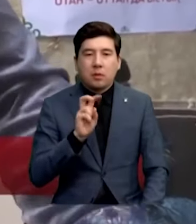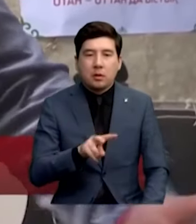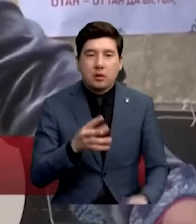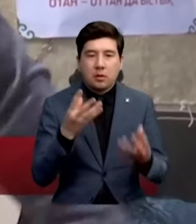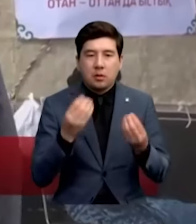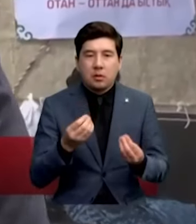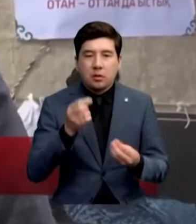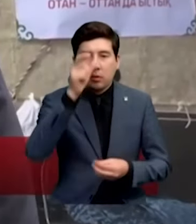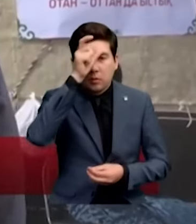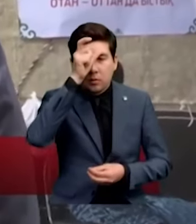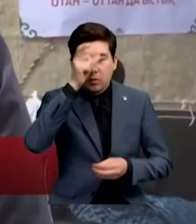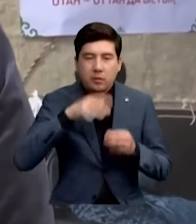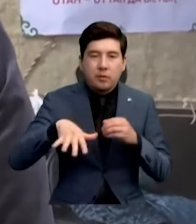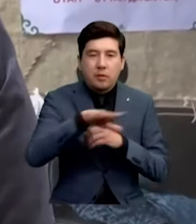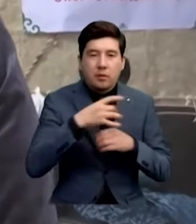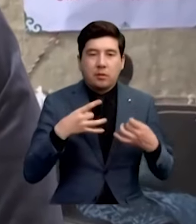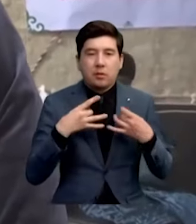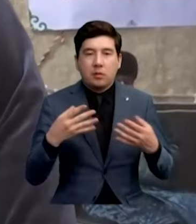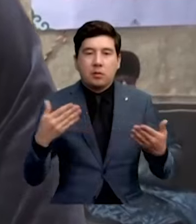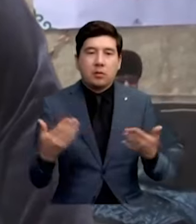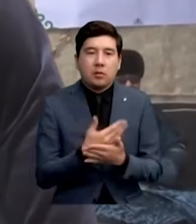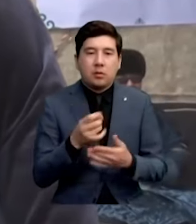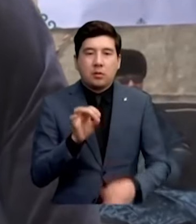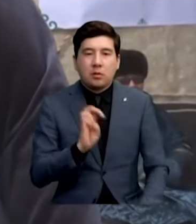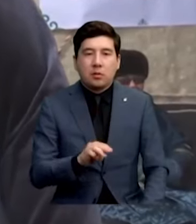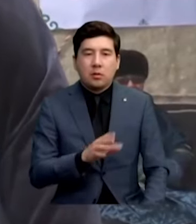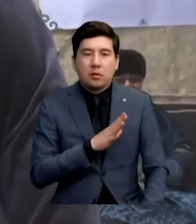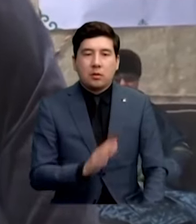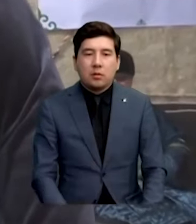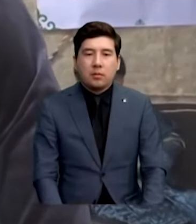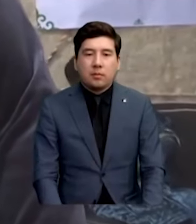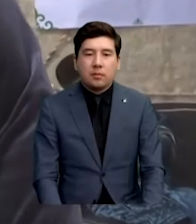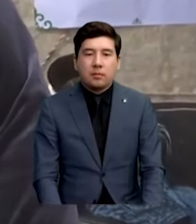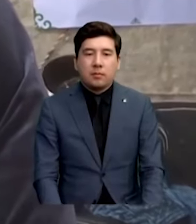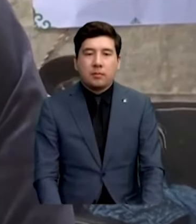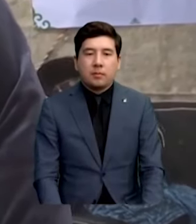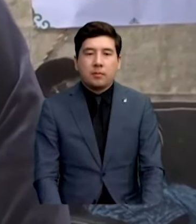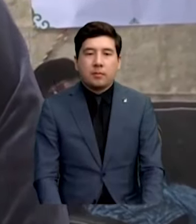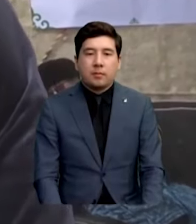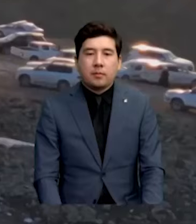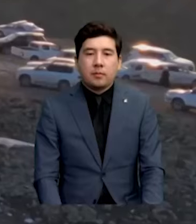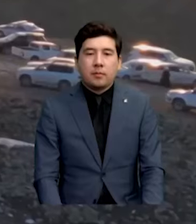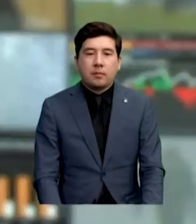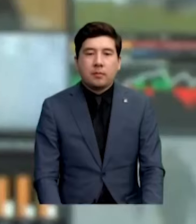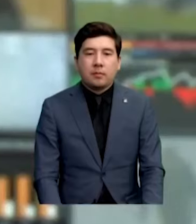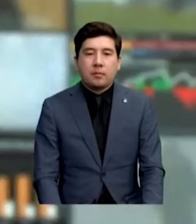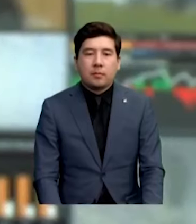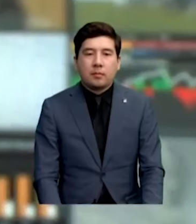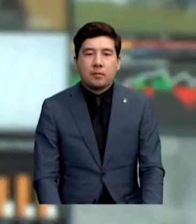түркі әлеміне танытып, мерекені қайта жаңғырту. Жадыра Шалабаева, Мұхаммед Шатқан, Атамекен Бизнес.